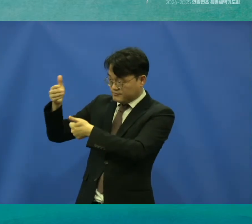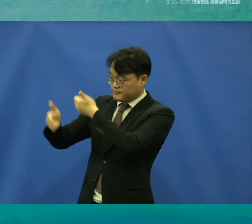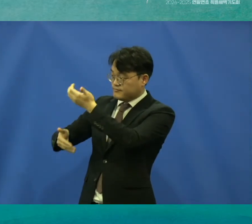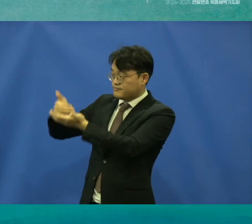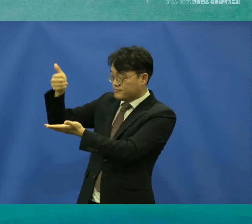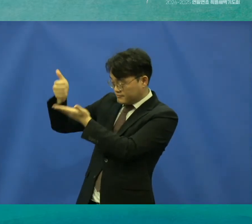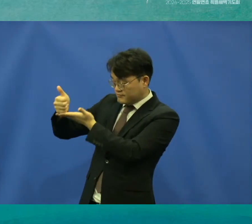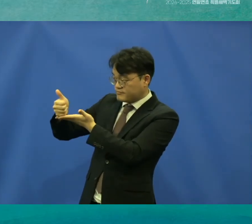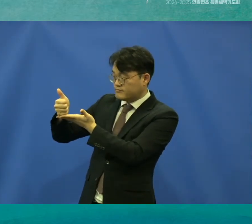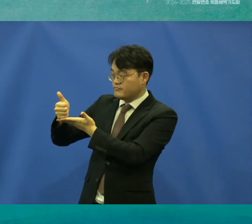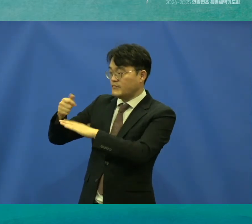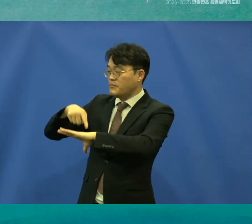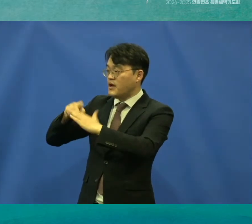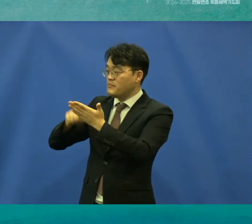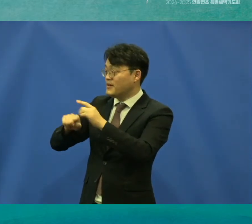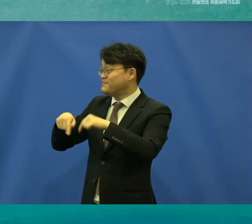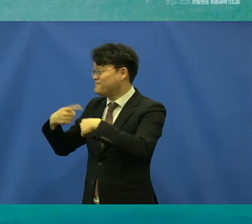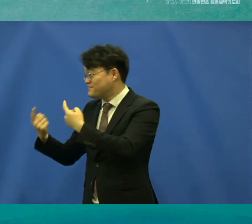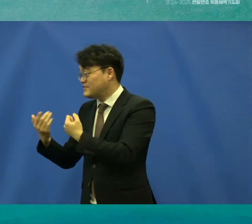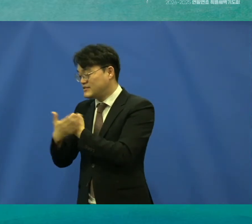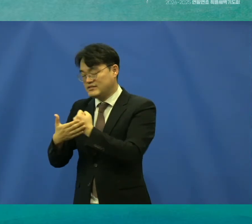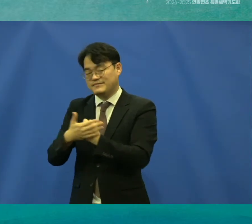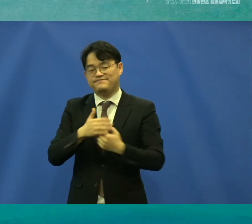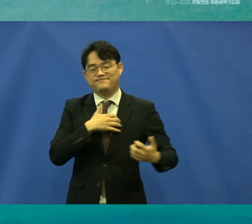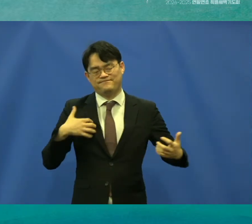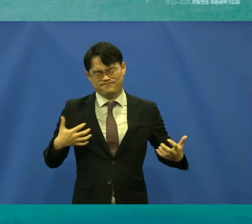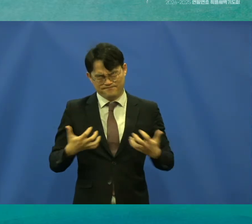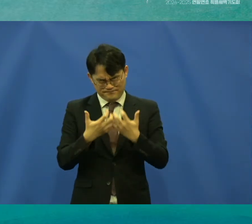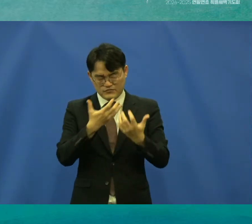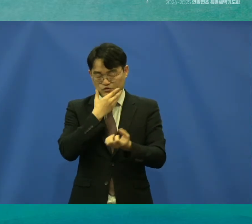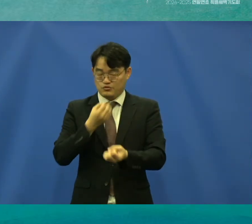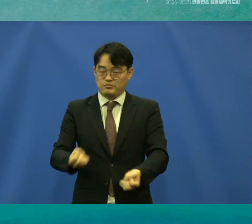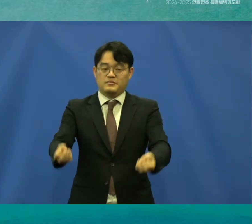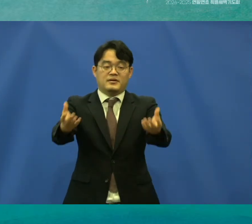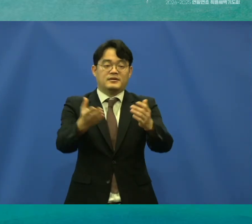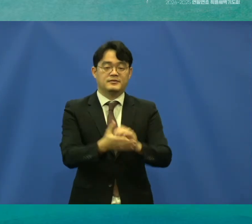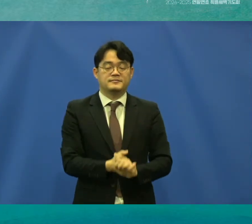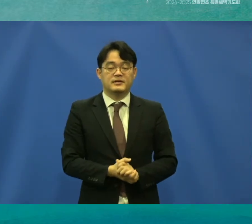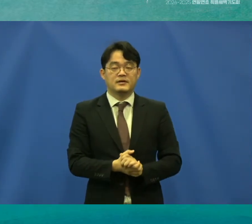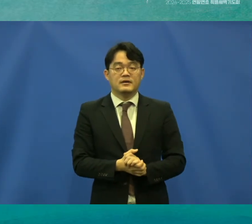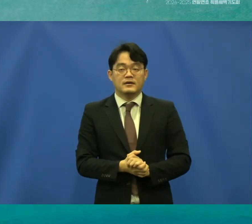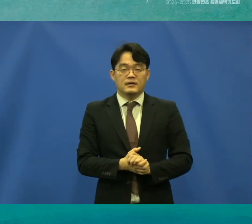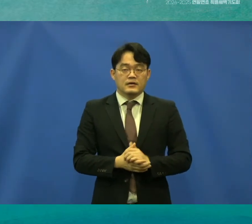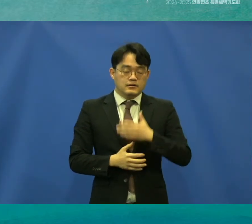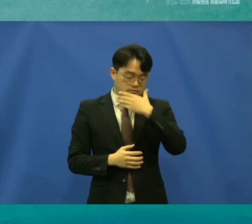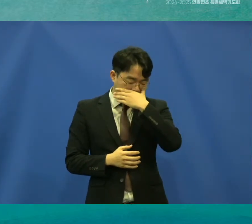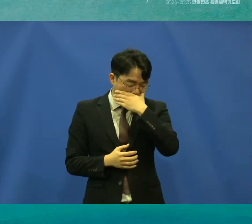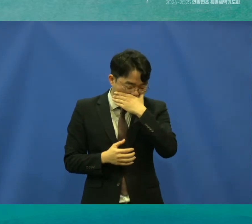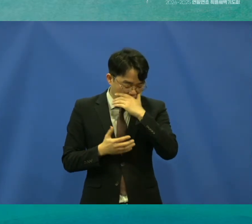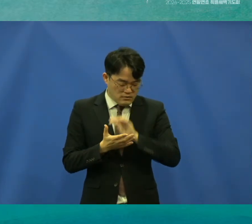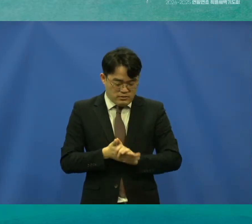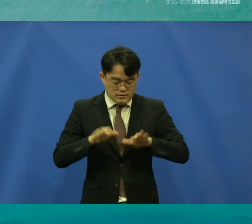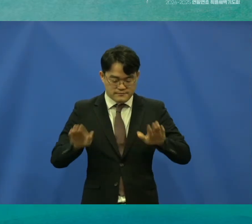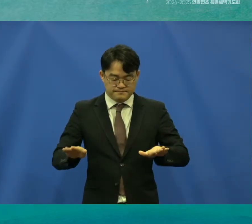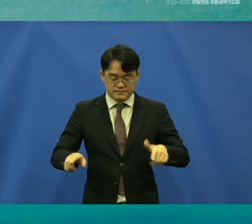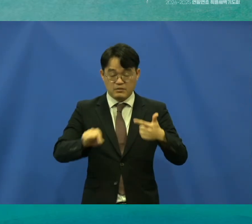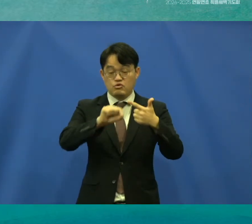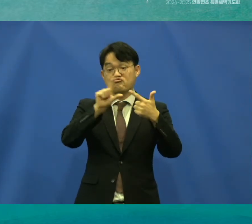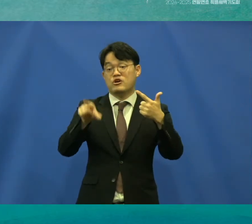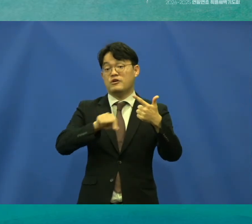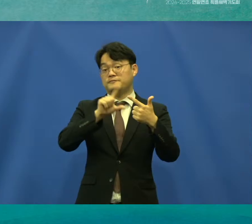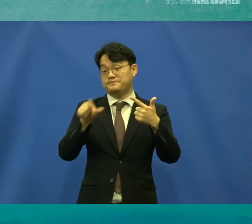은혜가 있게 되기를 축원합니다. 이번 6월이죠. 우리 교회 50주년을